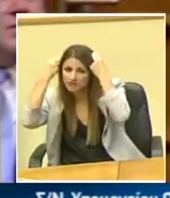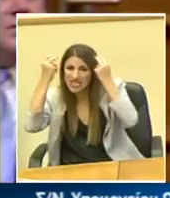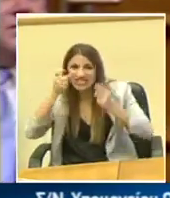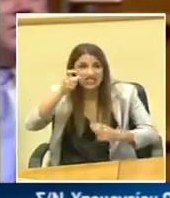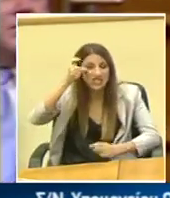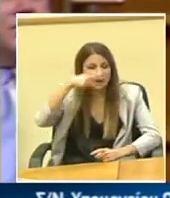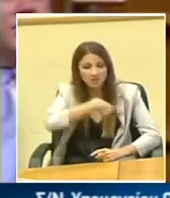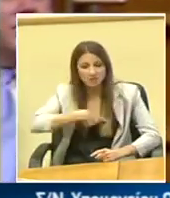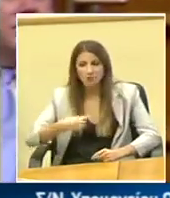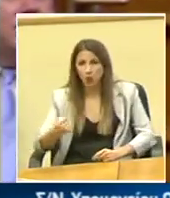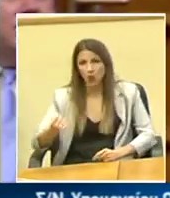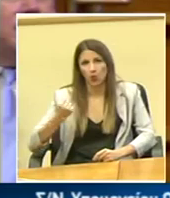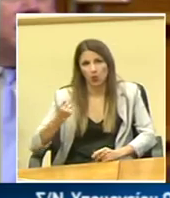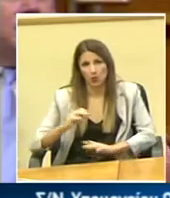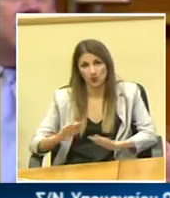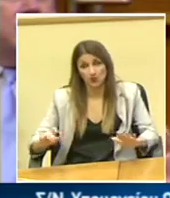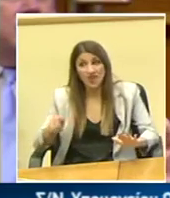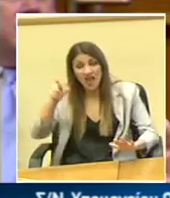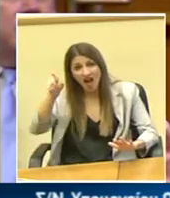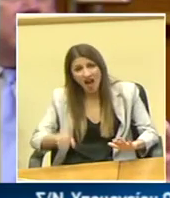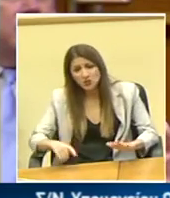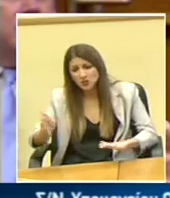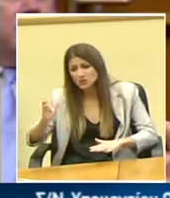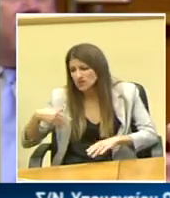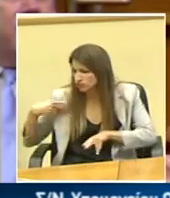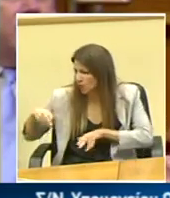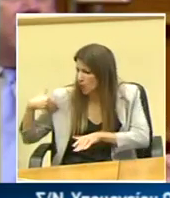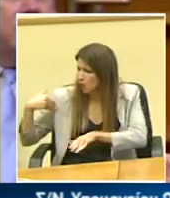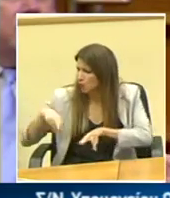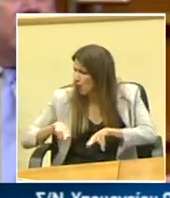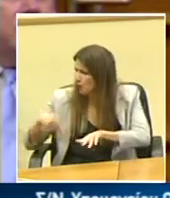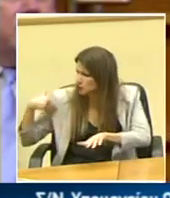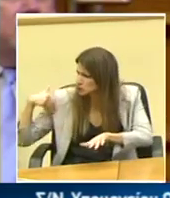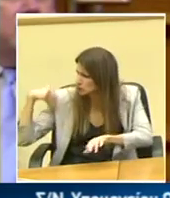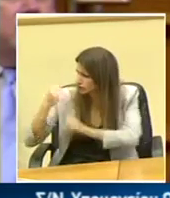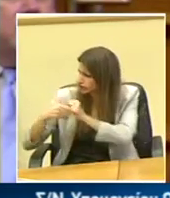ο οποίος έκτισε όλη του την πολιτική διαδρομή και όλη του την πολιτική καριέρα,